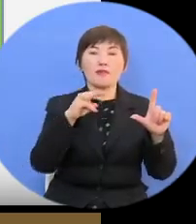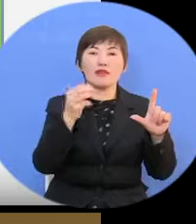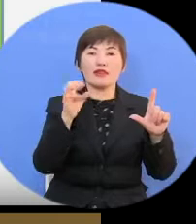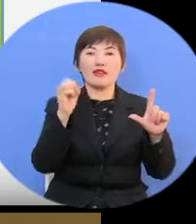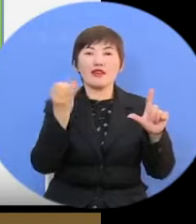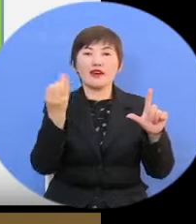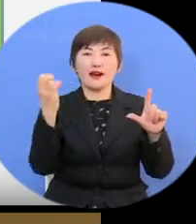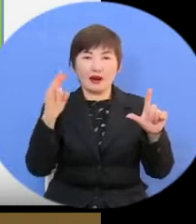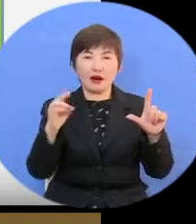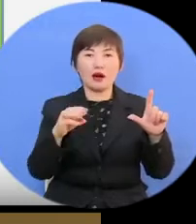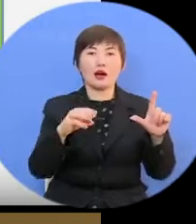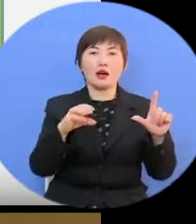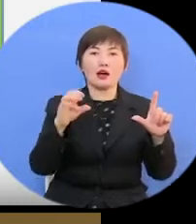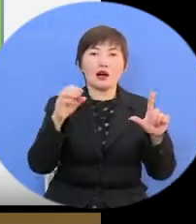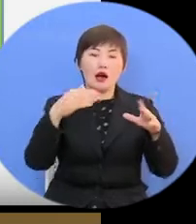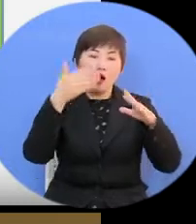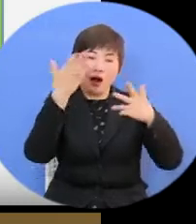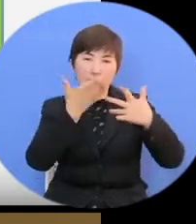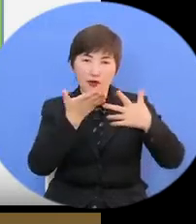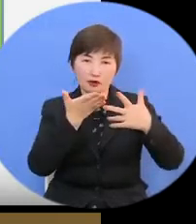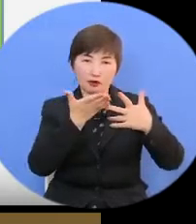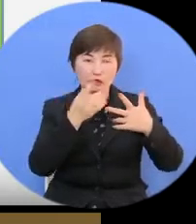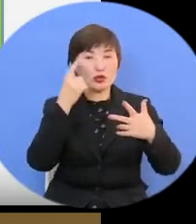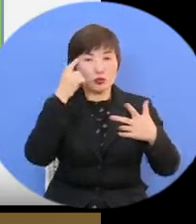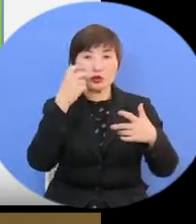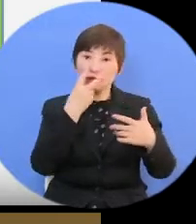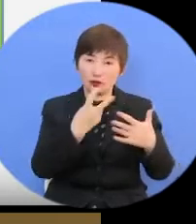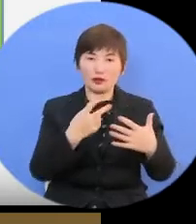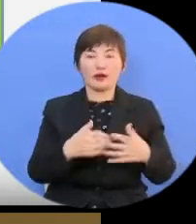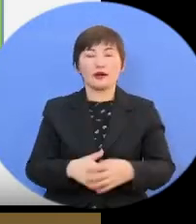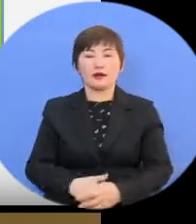гэсэн одоо утгуудыг тооцоолцгоё.